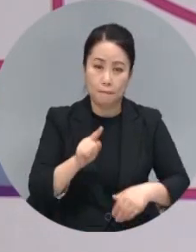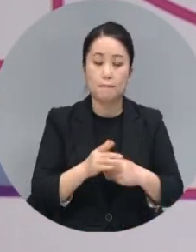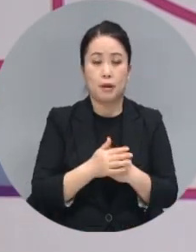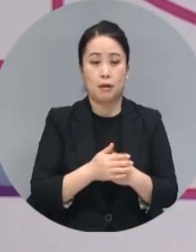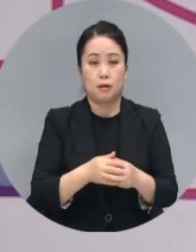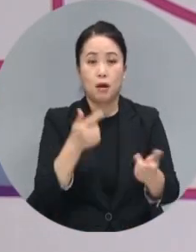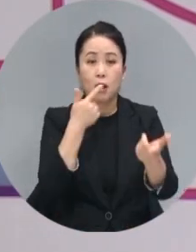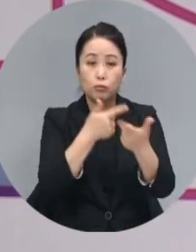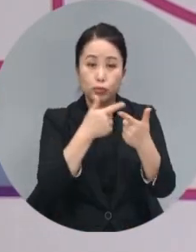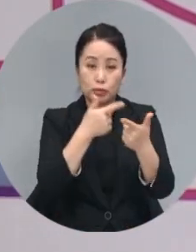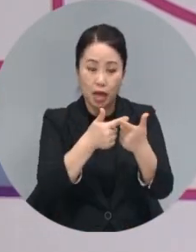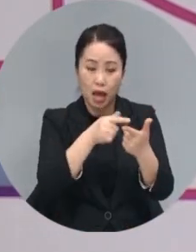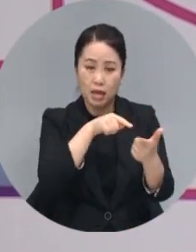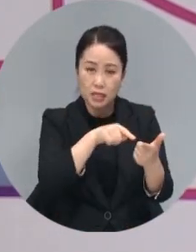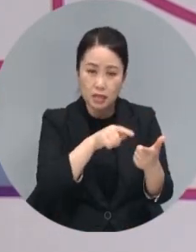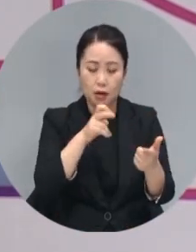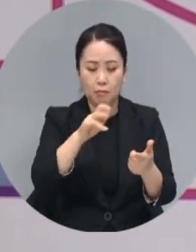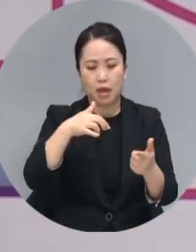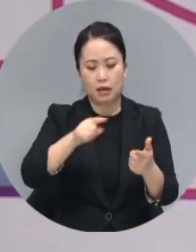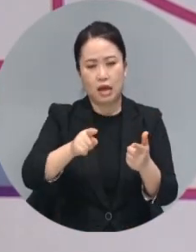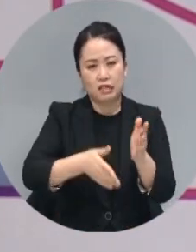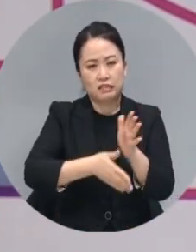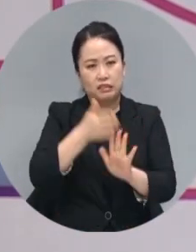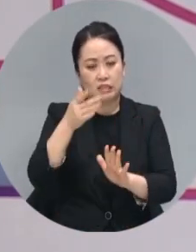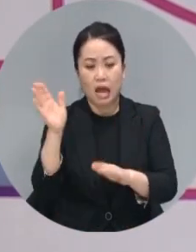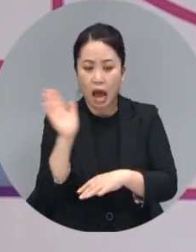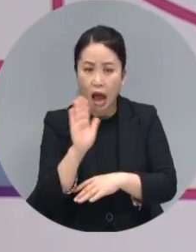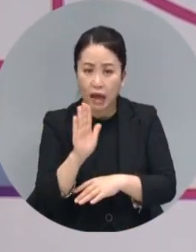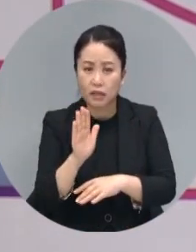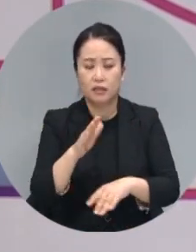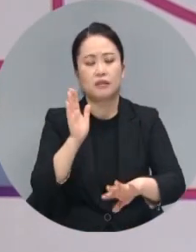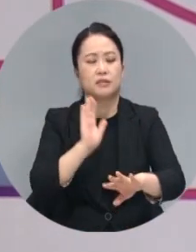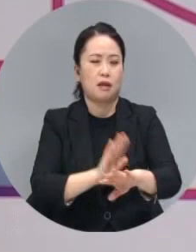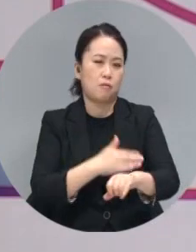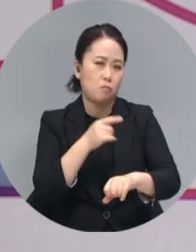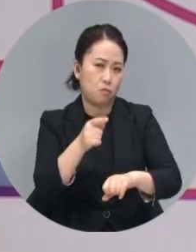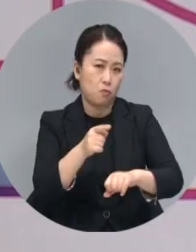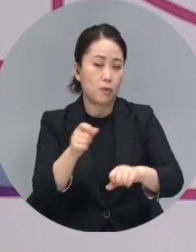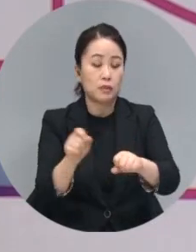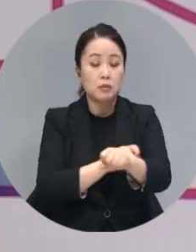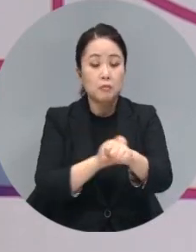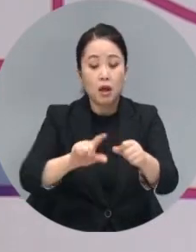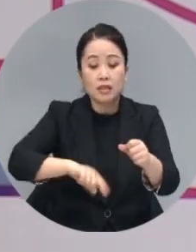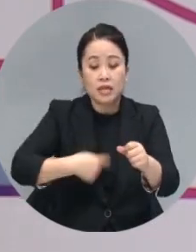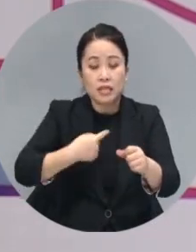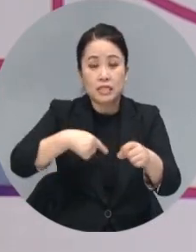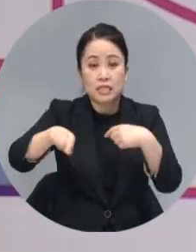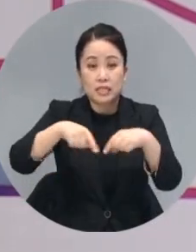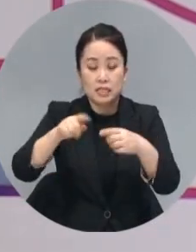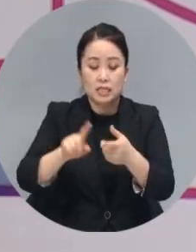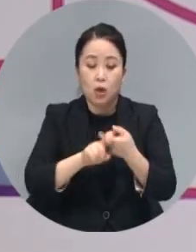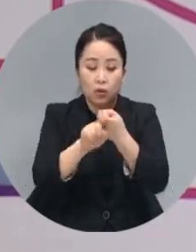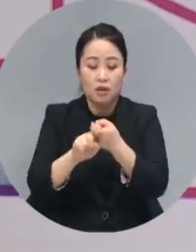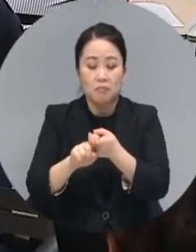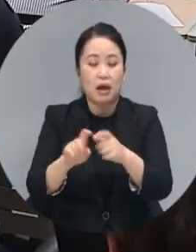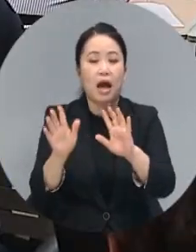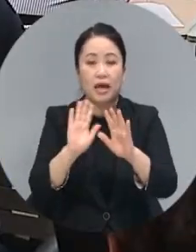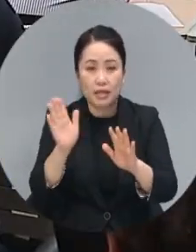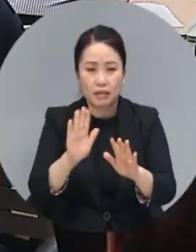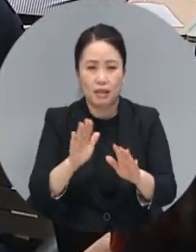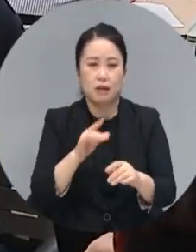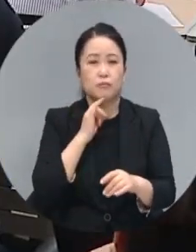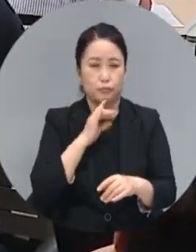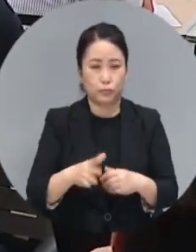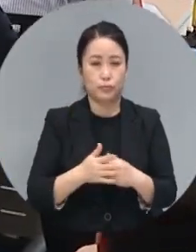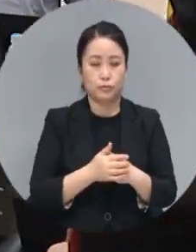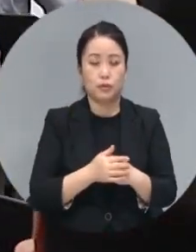메가시티를 안 하고 있다, 이 얘기는 조금 잘못된 거예요. 지난번에 특별자치연합을 우리가 안 하기로 한 것일 뿐.